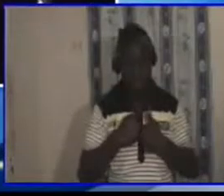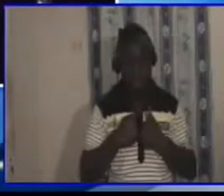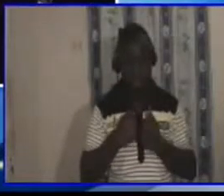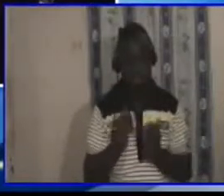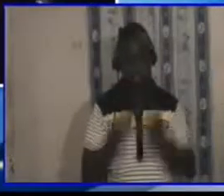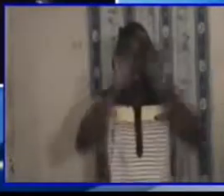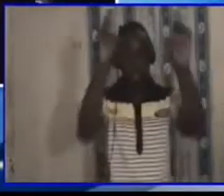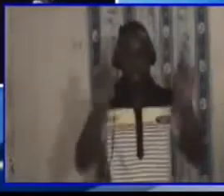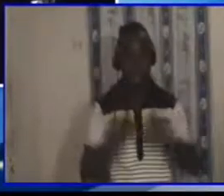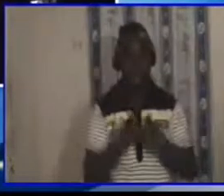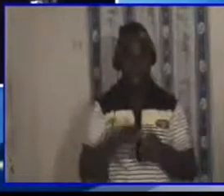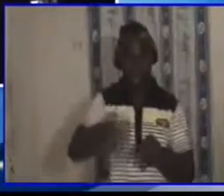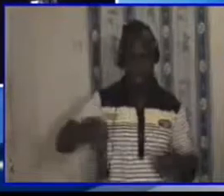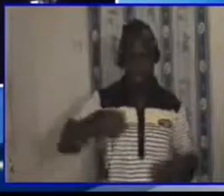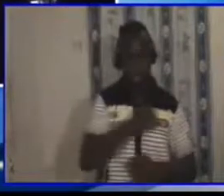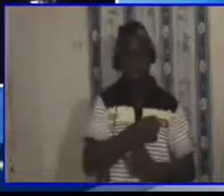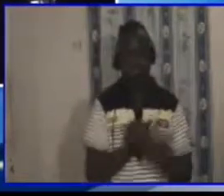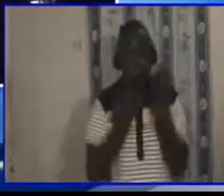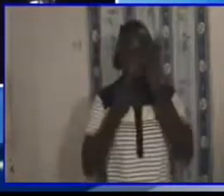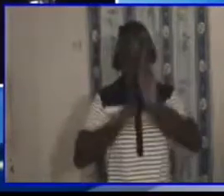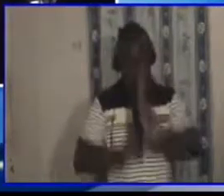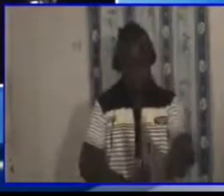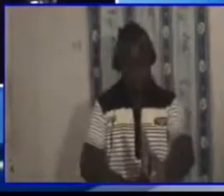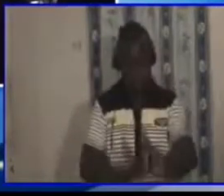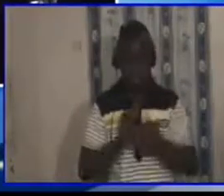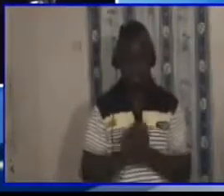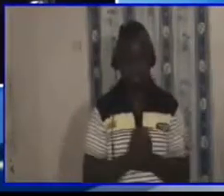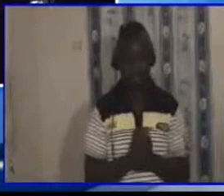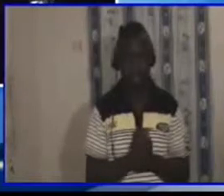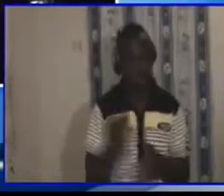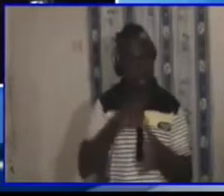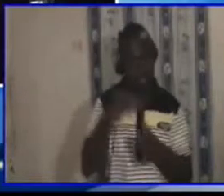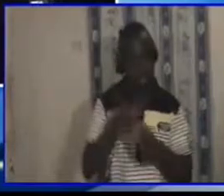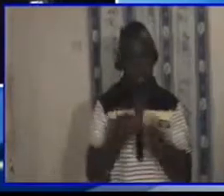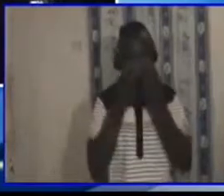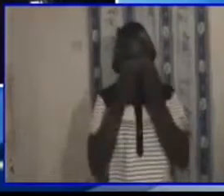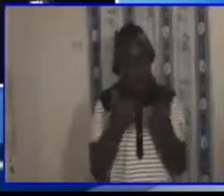abbiamo un certo numero di domande alle quali rispondere